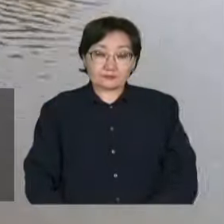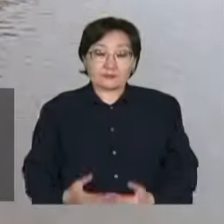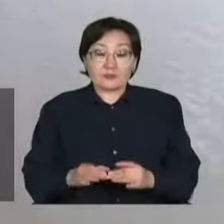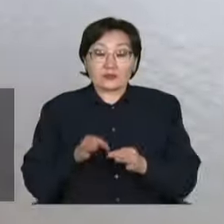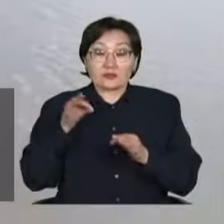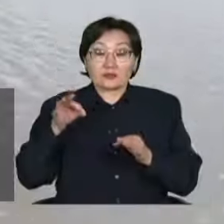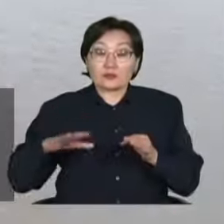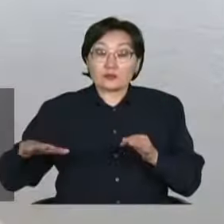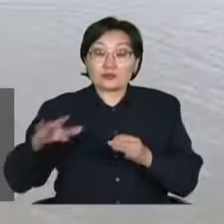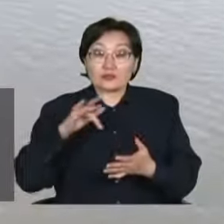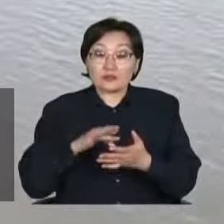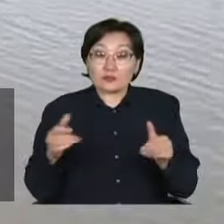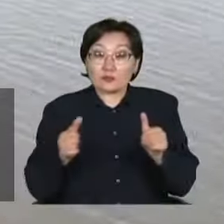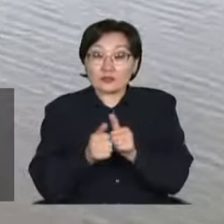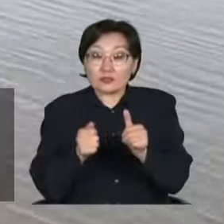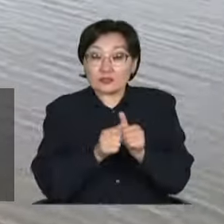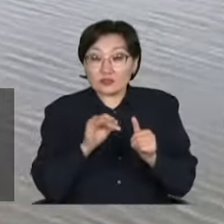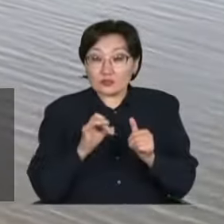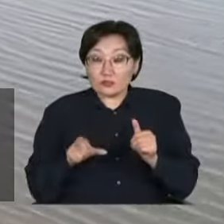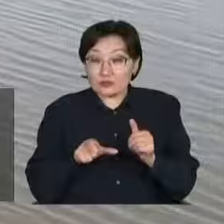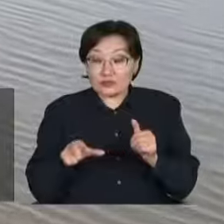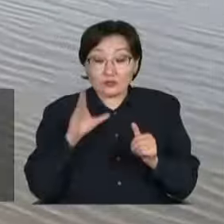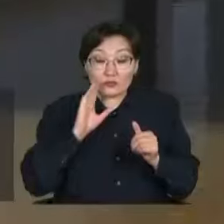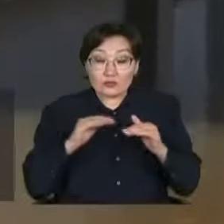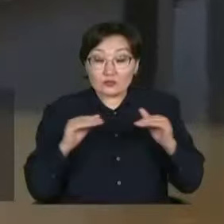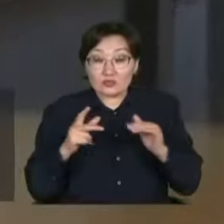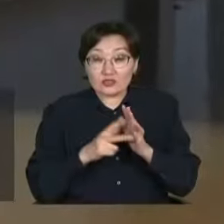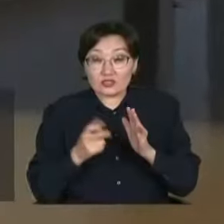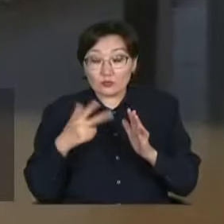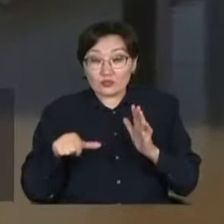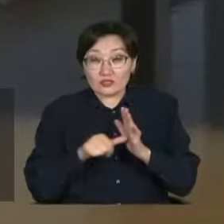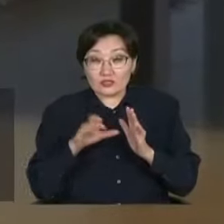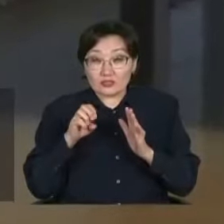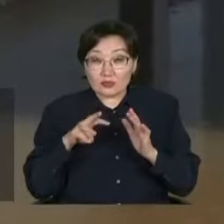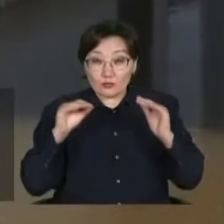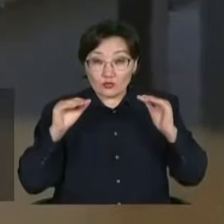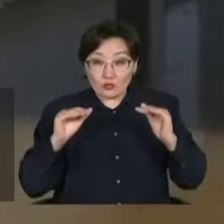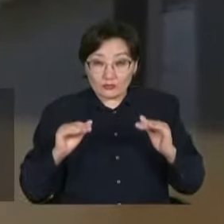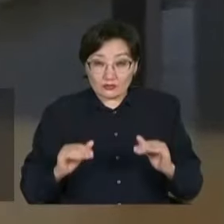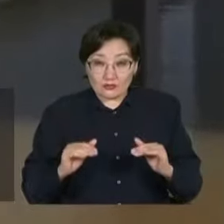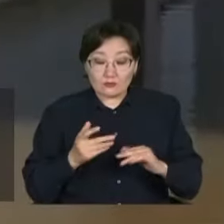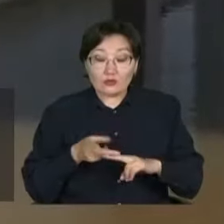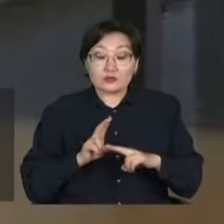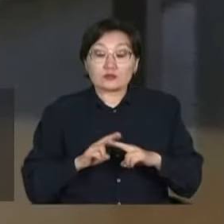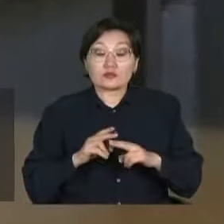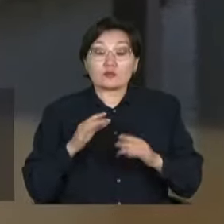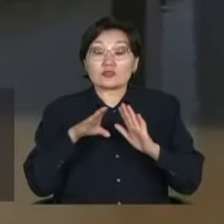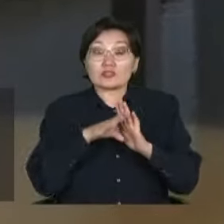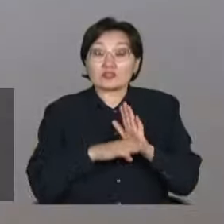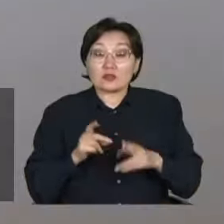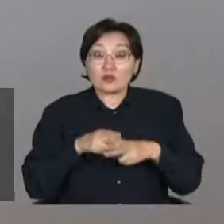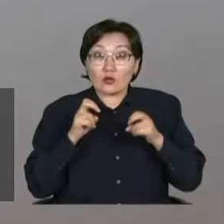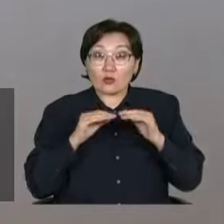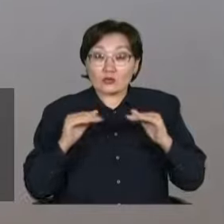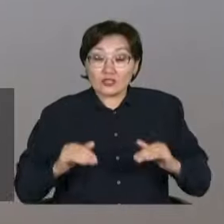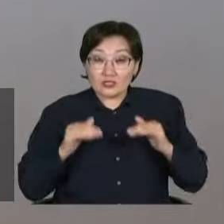Облыс орталығына жақын орналасқан жайық өзенінде су деңгейі 836 сантиметрге дейін төмендеді. Бұған дейін бұл көрсеткіш қауіпті межеден